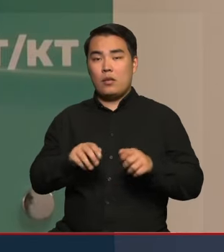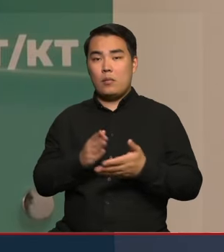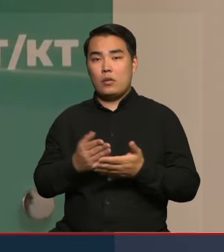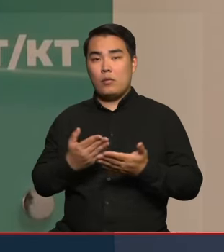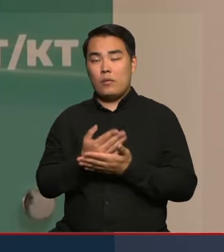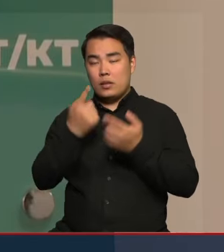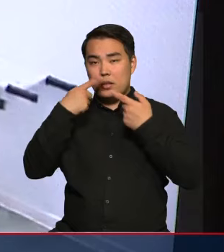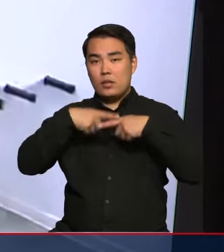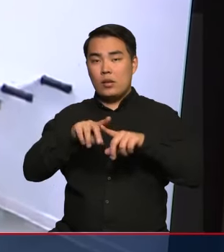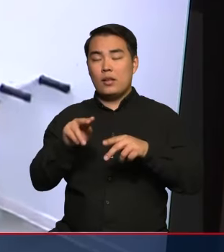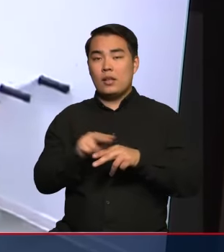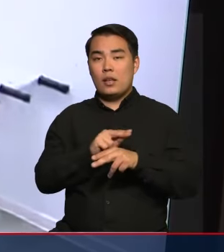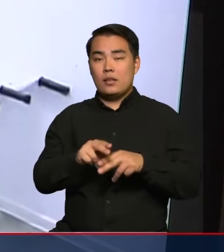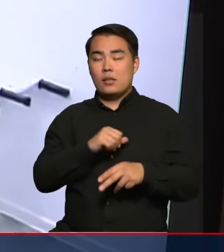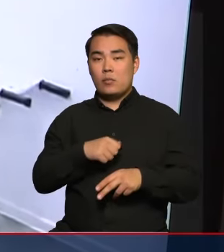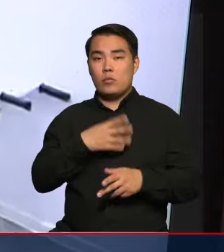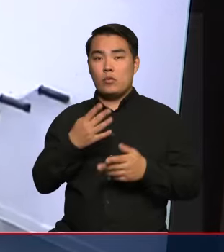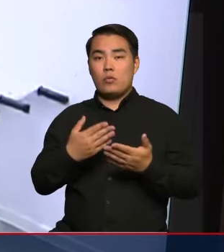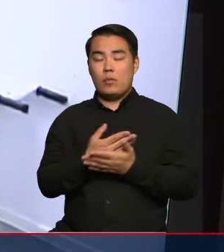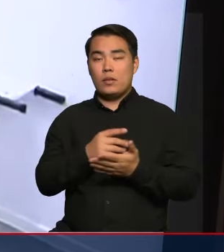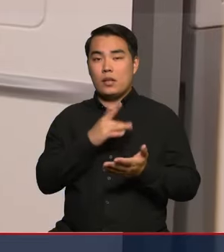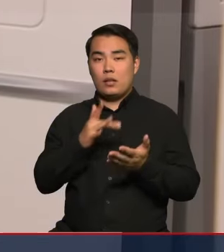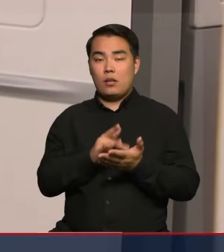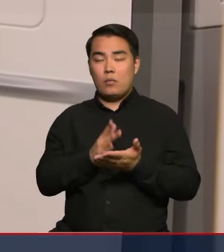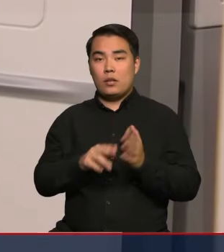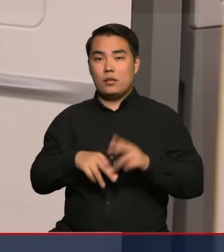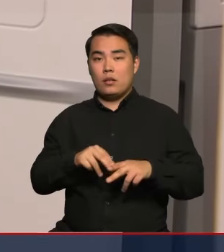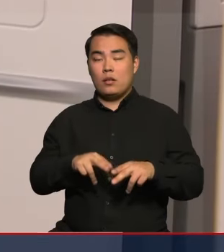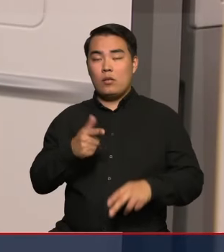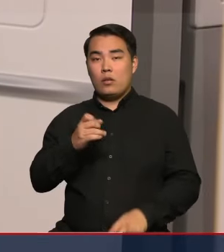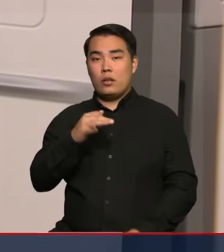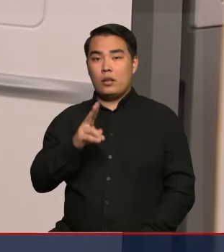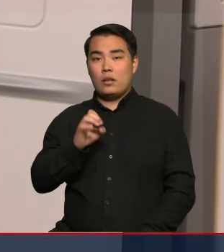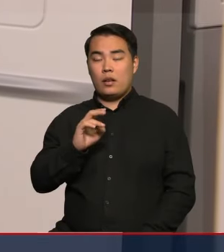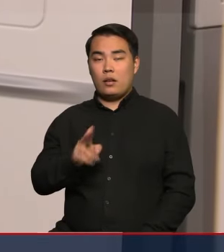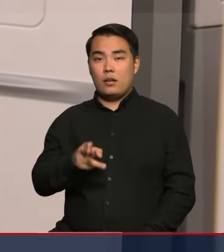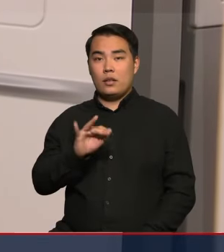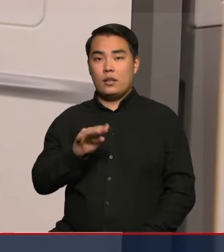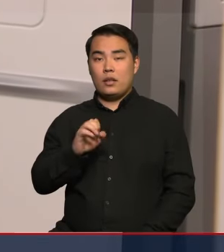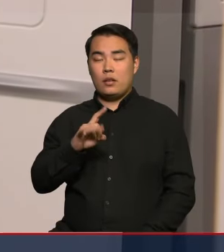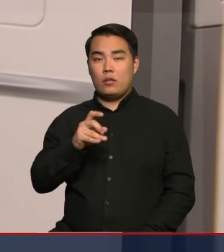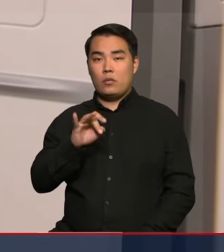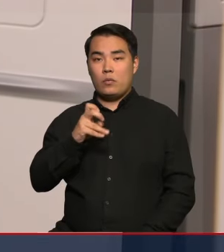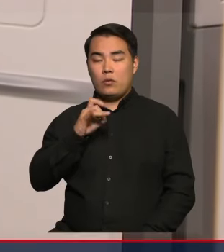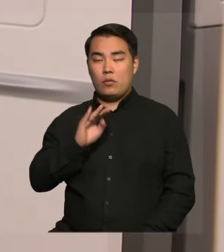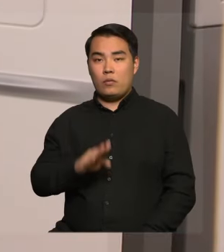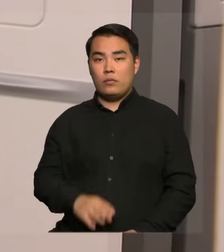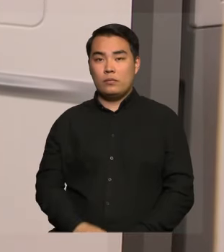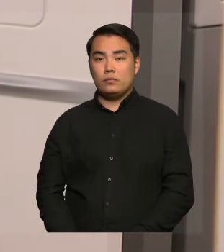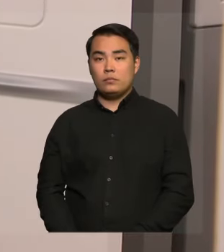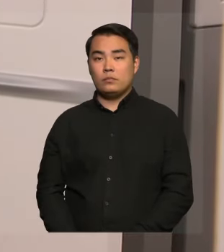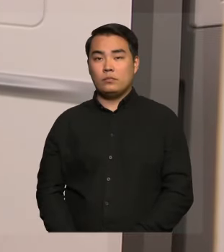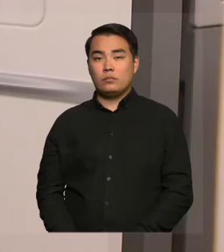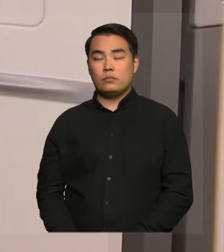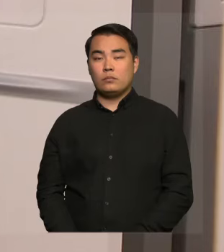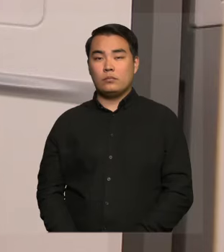Заманауи аппараттармен емдейтін жаңа 4 орталық бой көтермек. Гүлзат Сақ, Ерік Керімқұлов, Жібек жолы, Алматы.